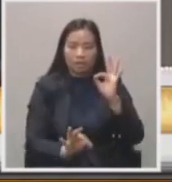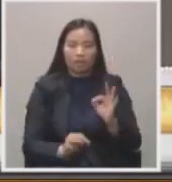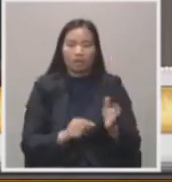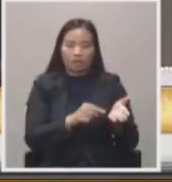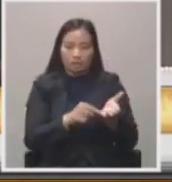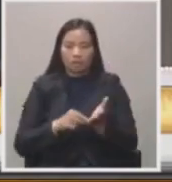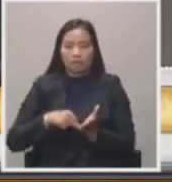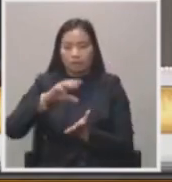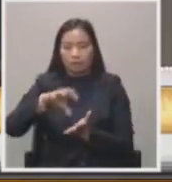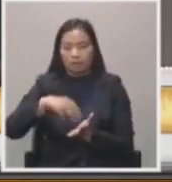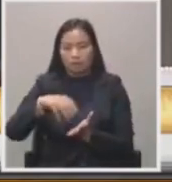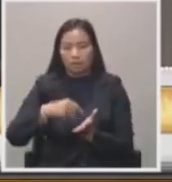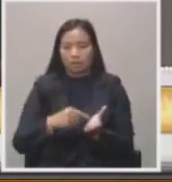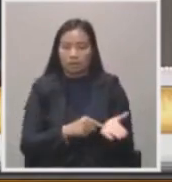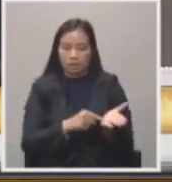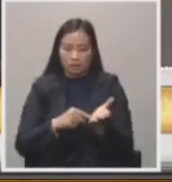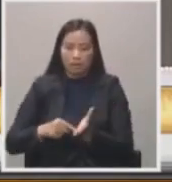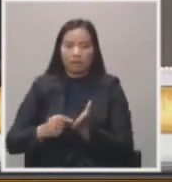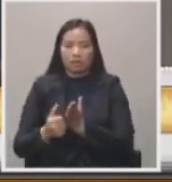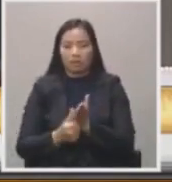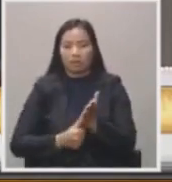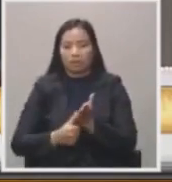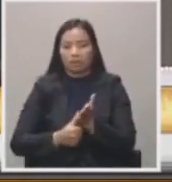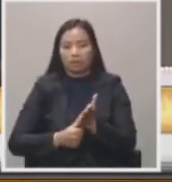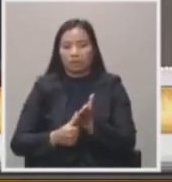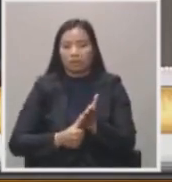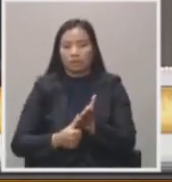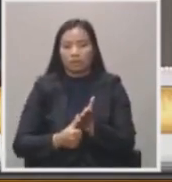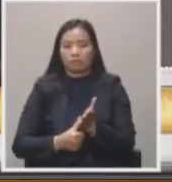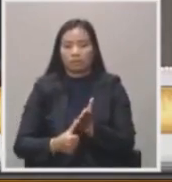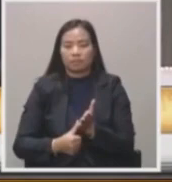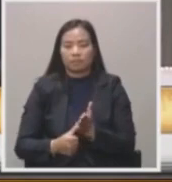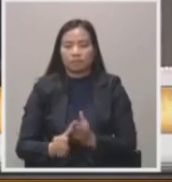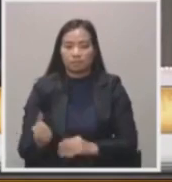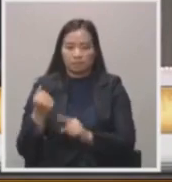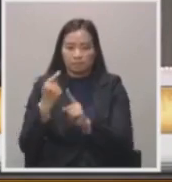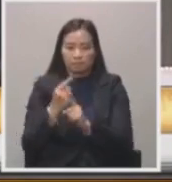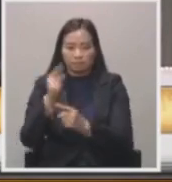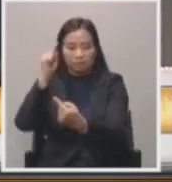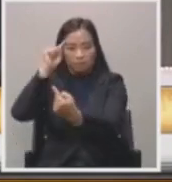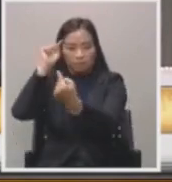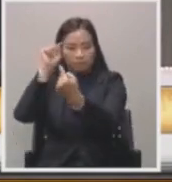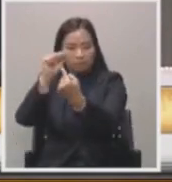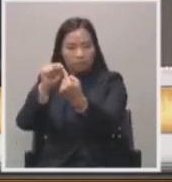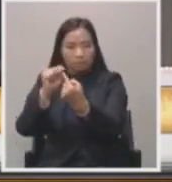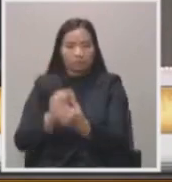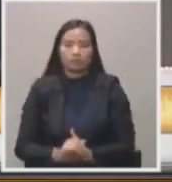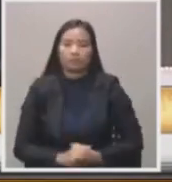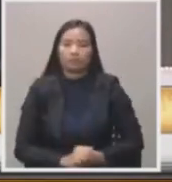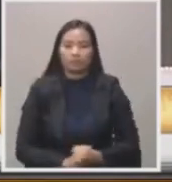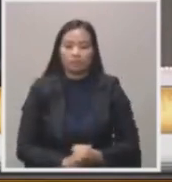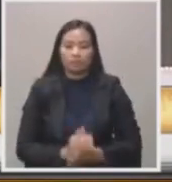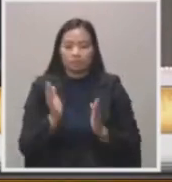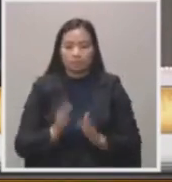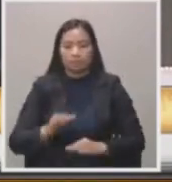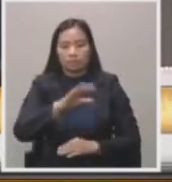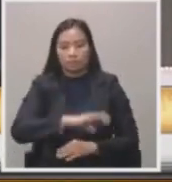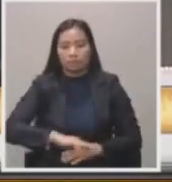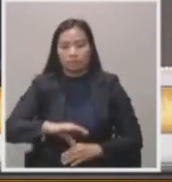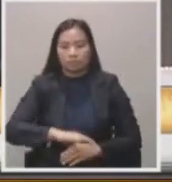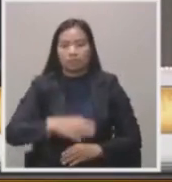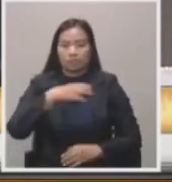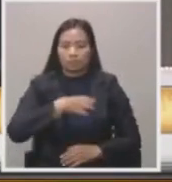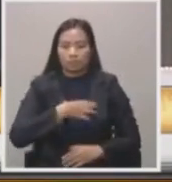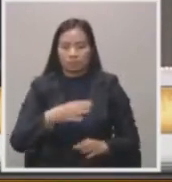นอมาแล้วเนี่ยก็อยากจะเห็นการแก้ไขเพื่อเป็นไปตามวัตถุประสงค์เจตจำนงที่พวกเราคาดหวังว่าอย